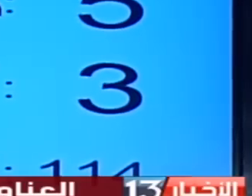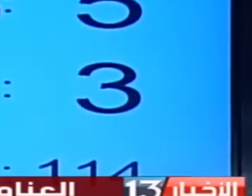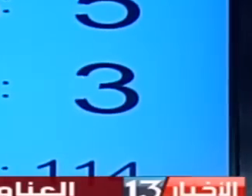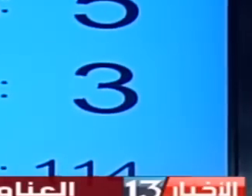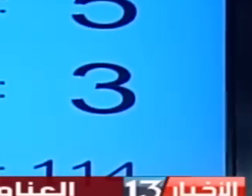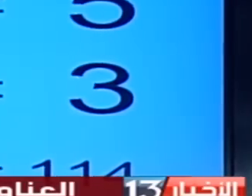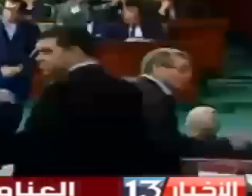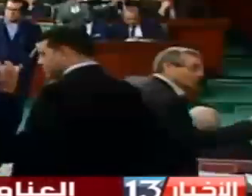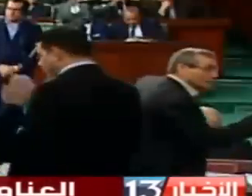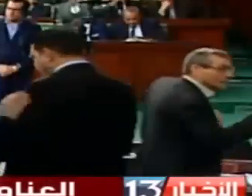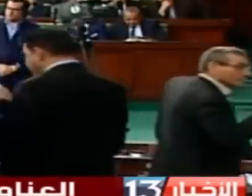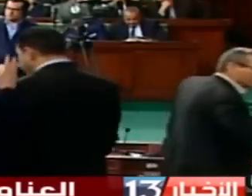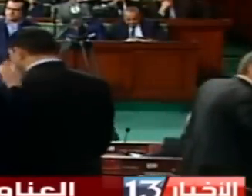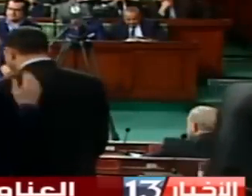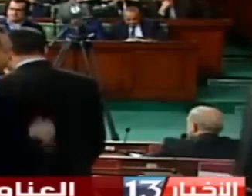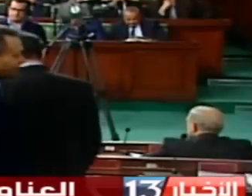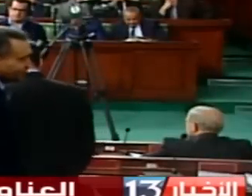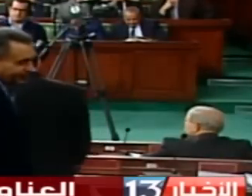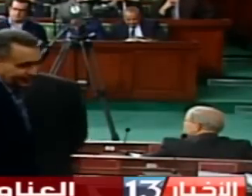السكنيه